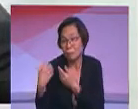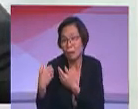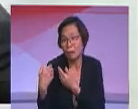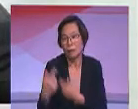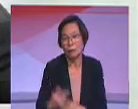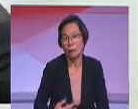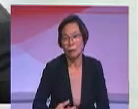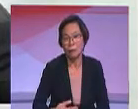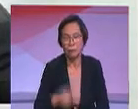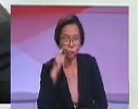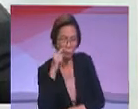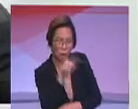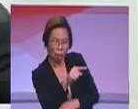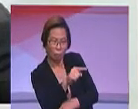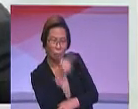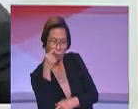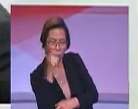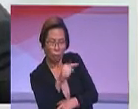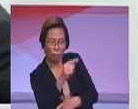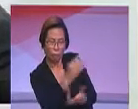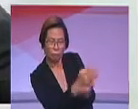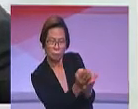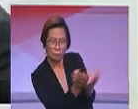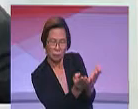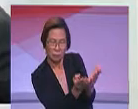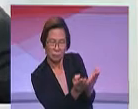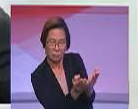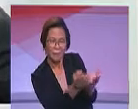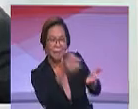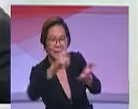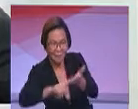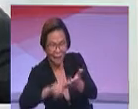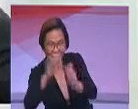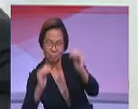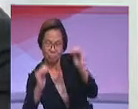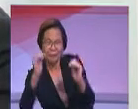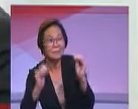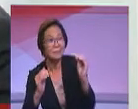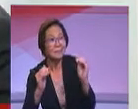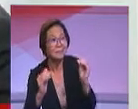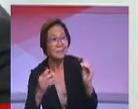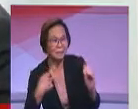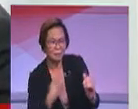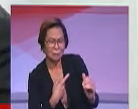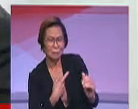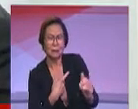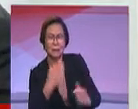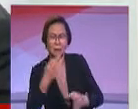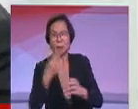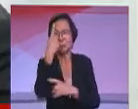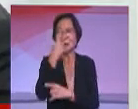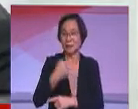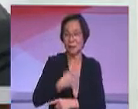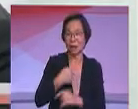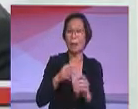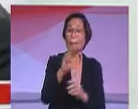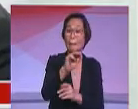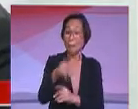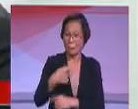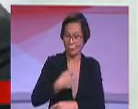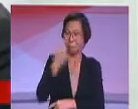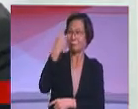melihat belanjawan ini dalam konteks check and balance. Dan kita dapati kalau tanya saya sebagai wakil